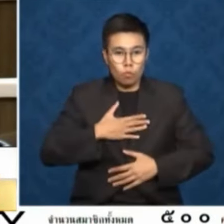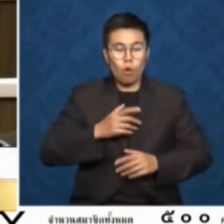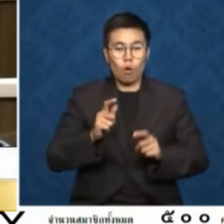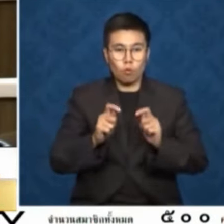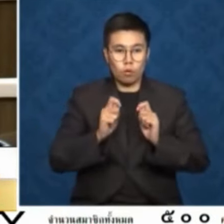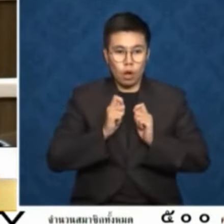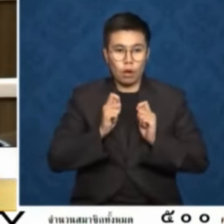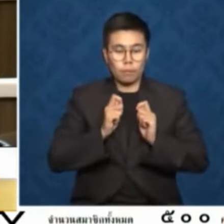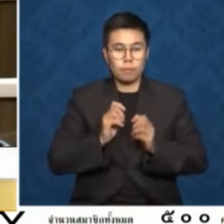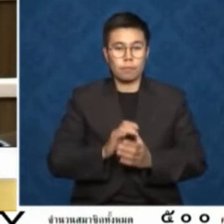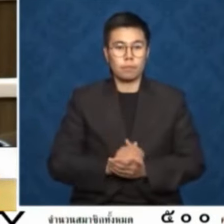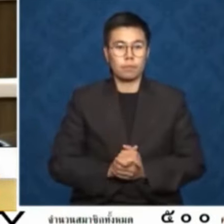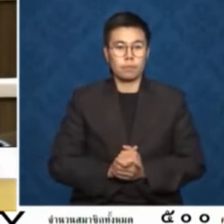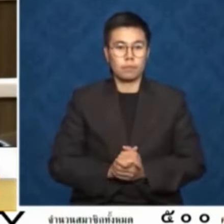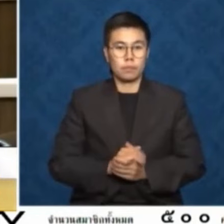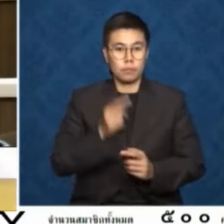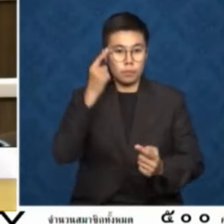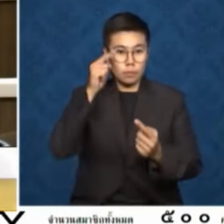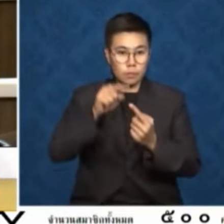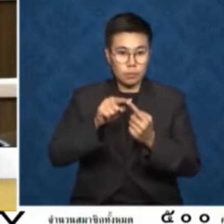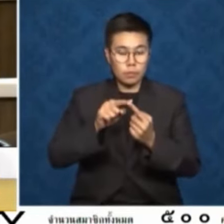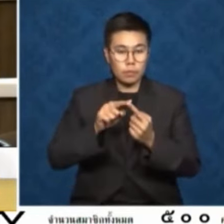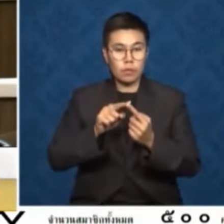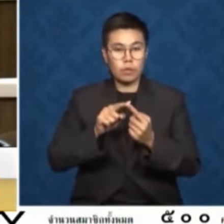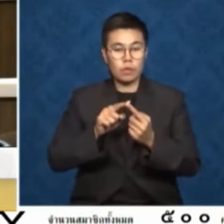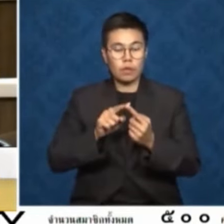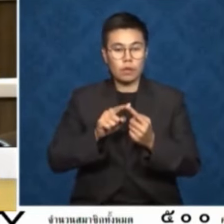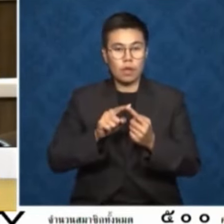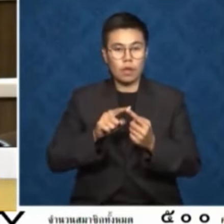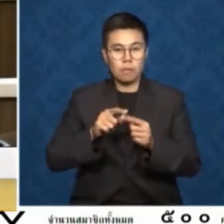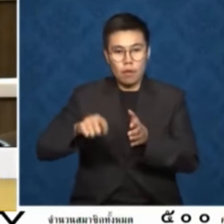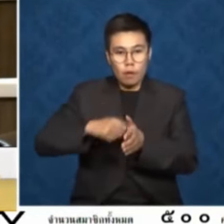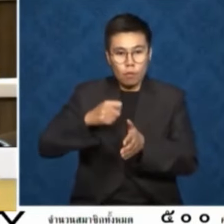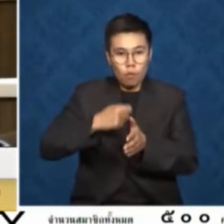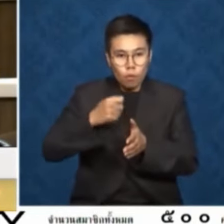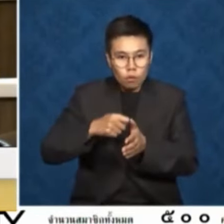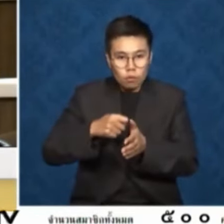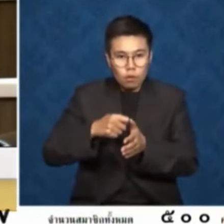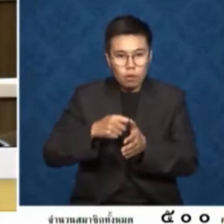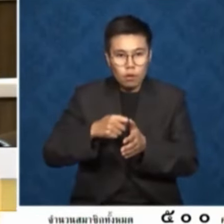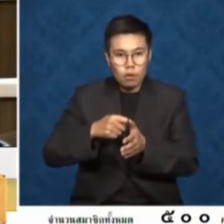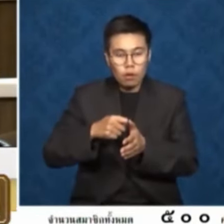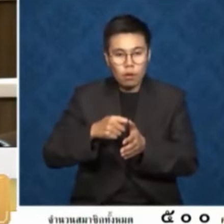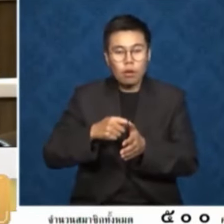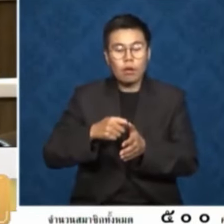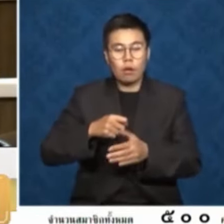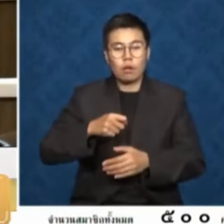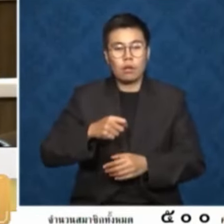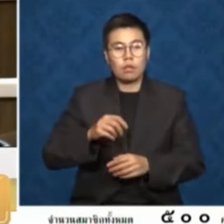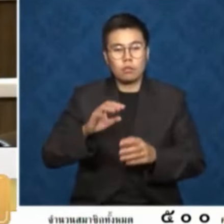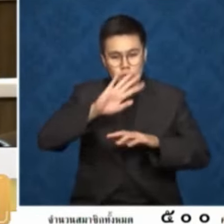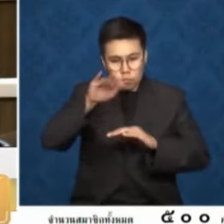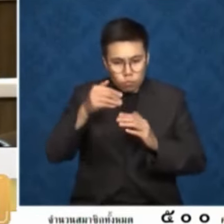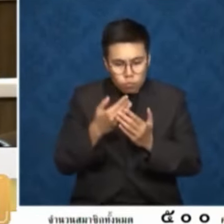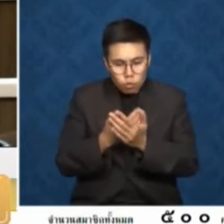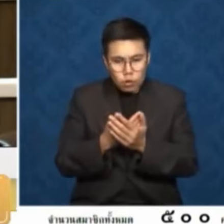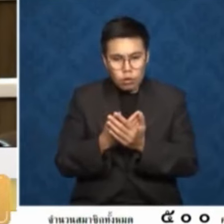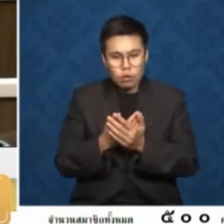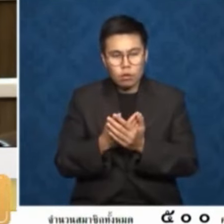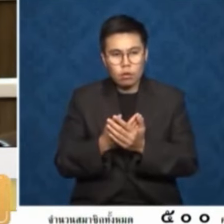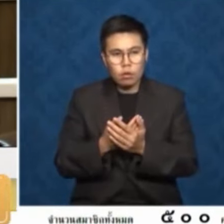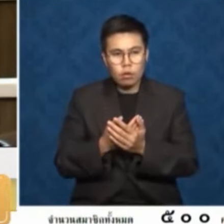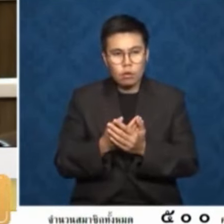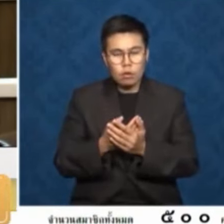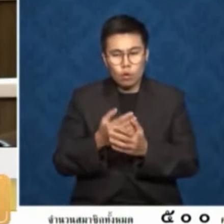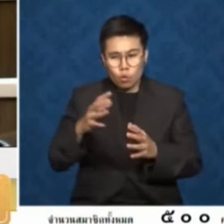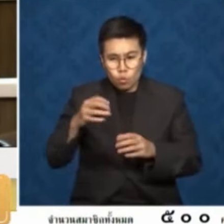กลับนึกถึงเขียนผลข้ออ้างพวกนี้แหละครับว่ามันได้ผล